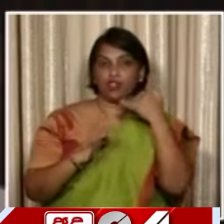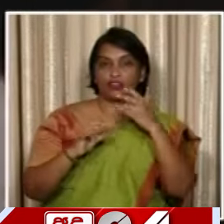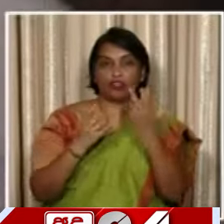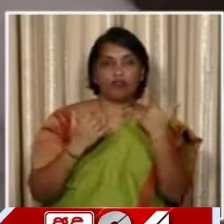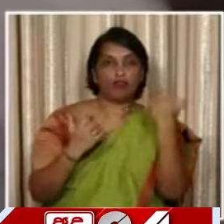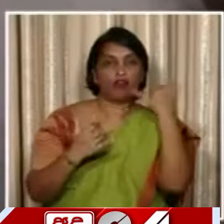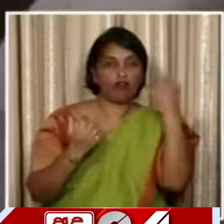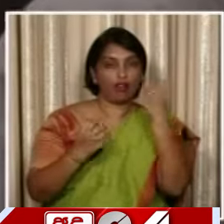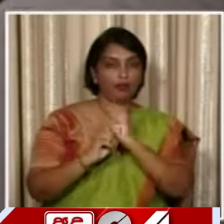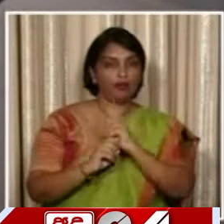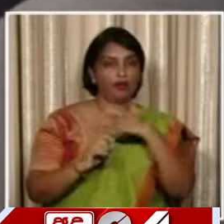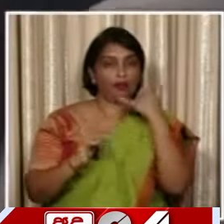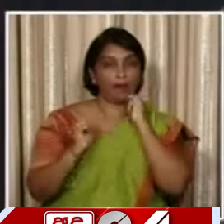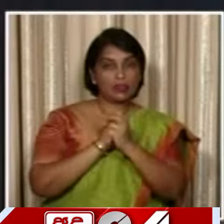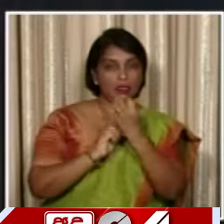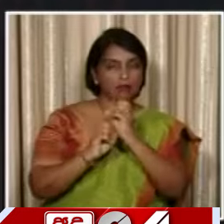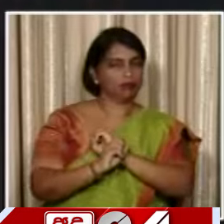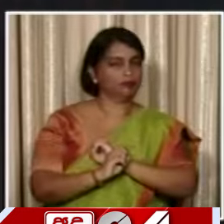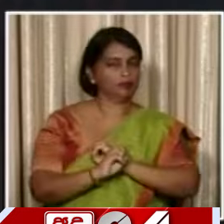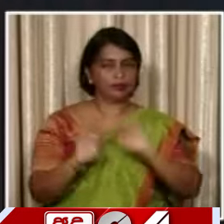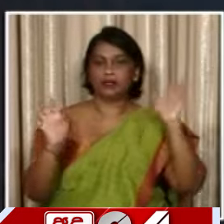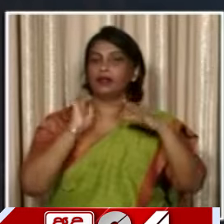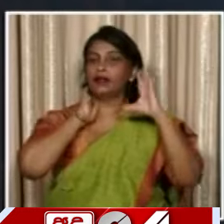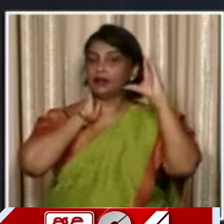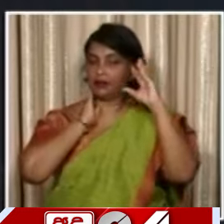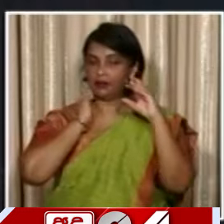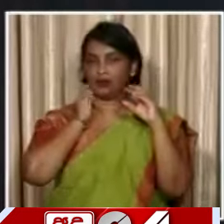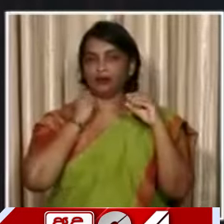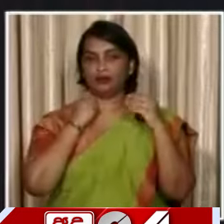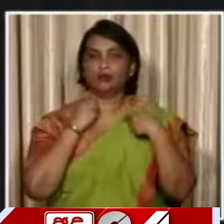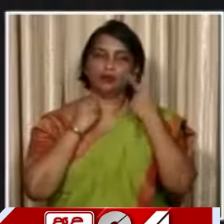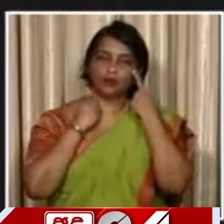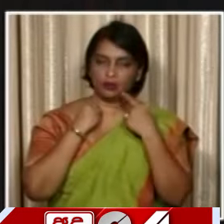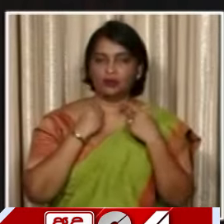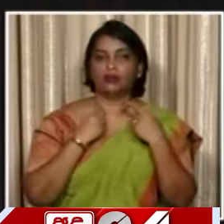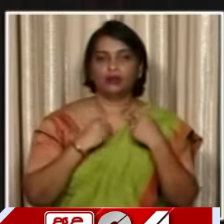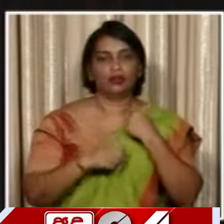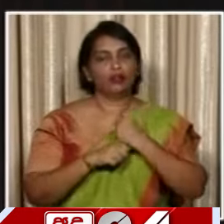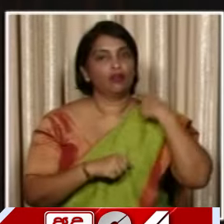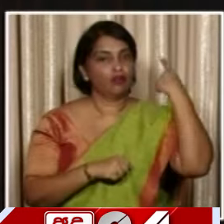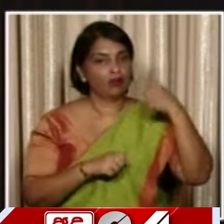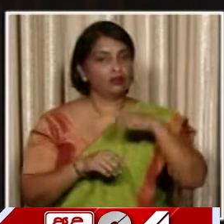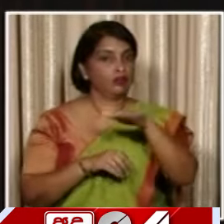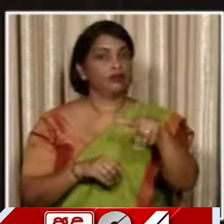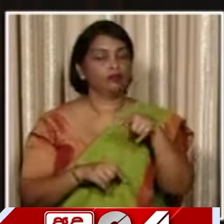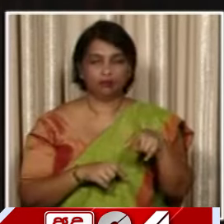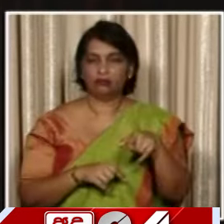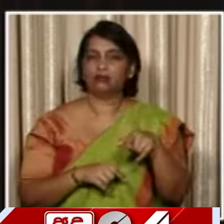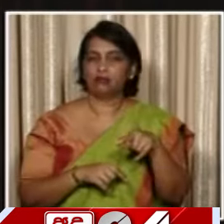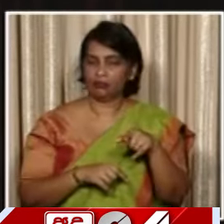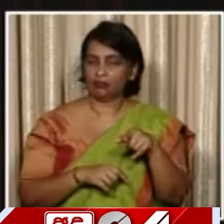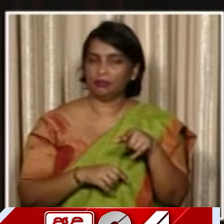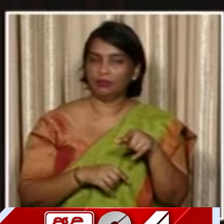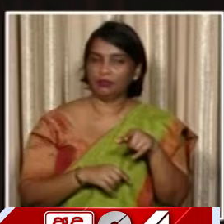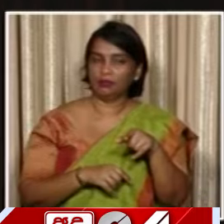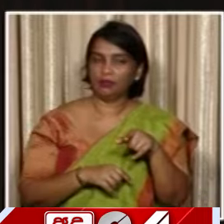මගින් ප්‍රචාරය වුණා. ඒවගේම රාත්‍රිය වෙනකොට අපි කනගාටු වෙනවා ගෝල්පේස් පිට්ටනි ඉතාමත්ම